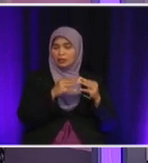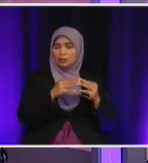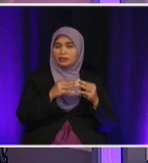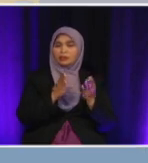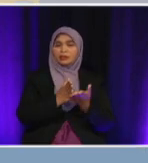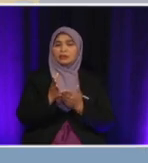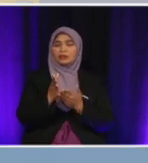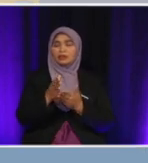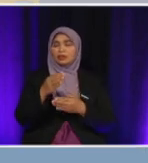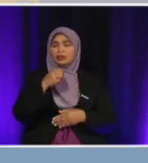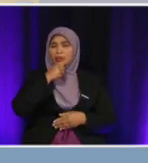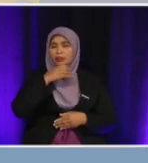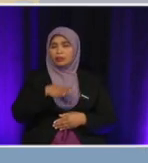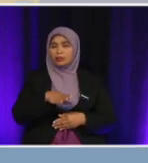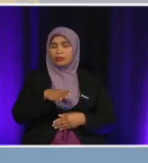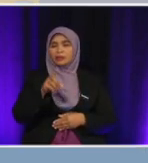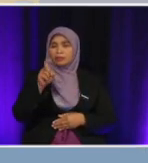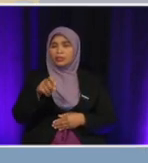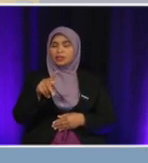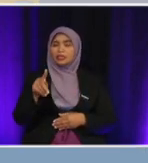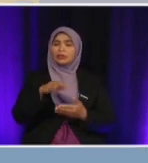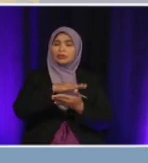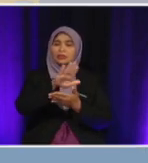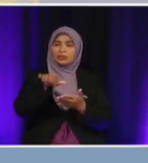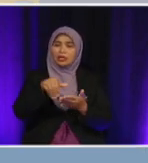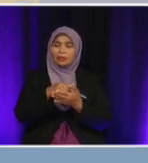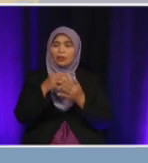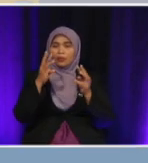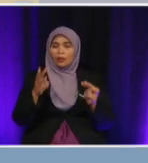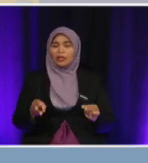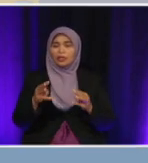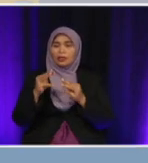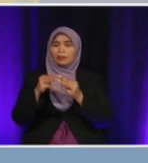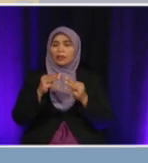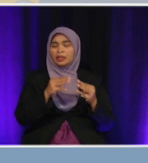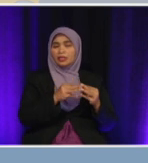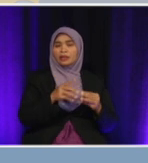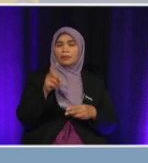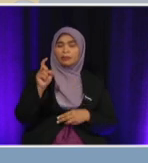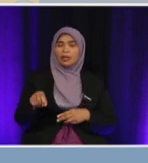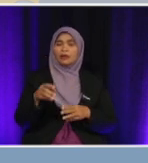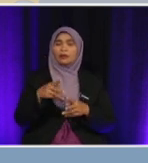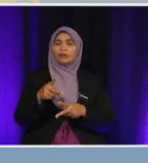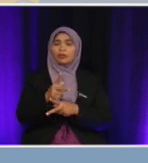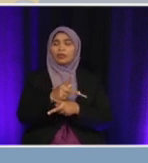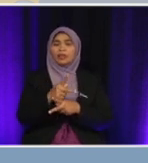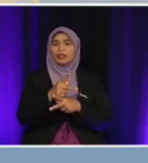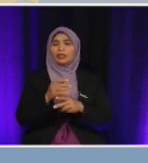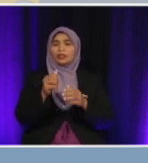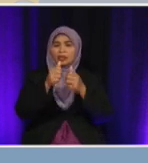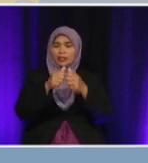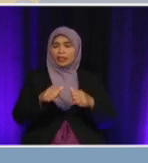Rasulullah juga memastikan semua warga Madinah perlu memelihara keamanan Madinah